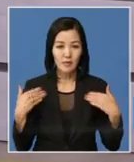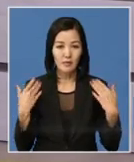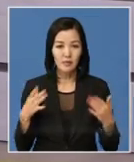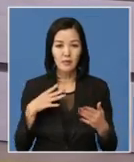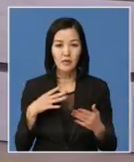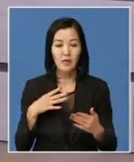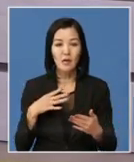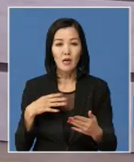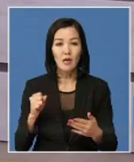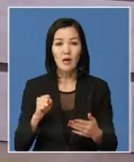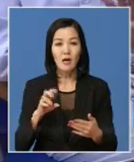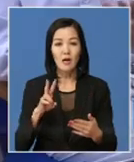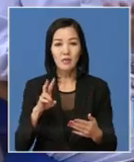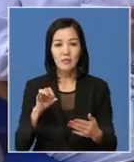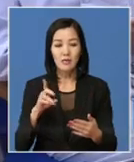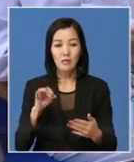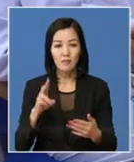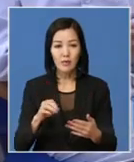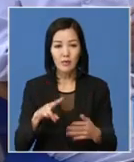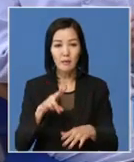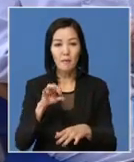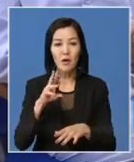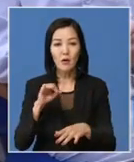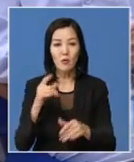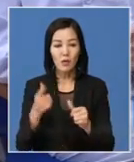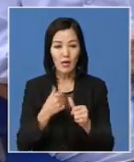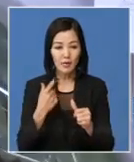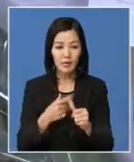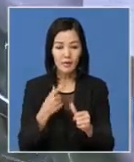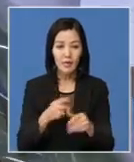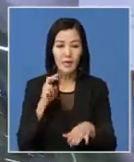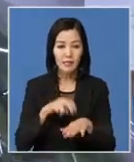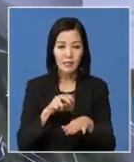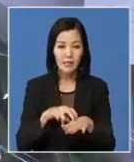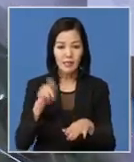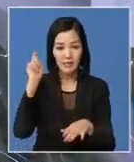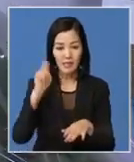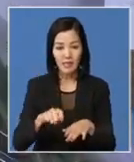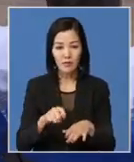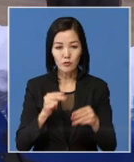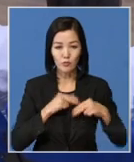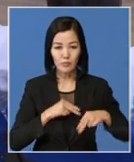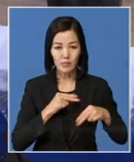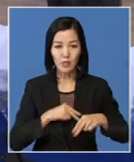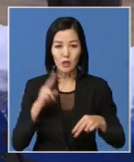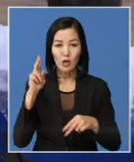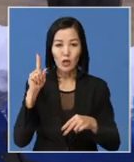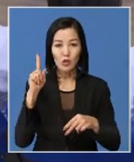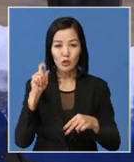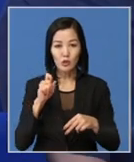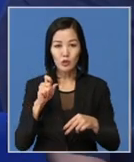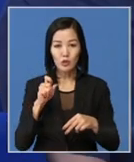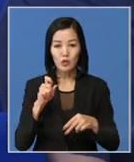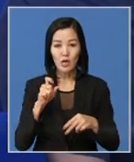Анарбек Монгол, оның есімі Алматы облысының тұрғындарына жақсы таныс. Осы өңірге келіп жұмыс істеген жылдарында ол жүздеген науқасты аяғынан